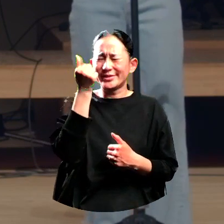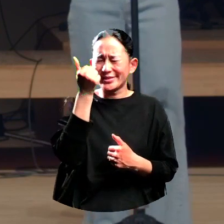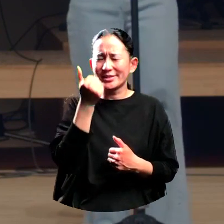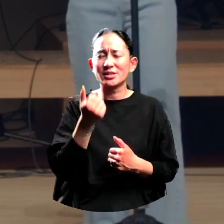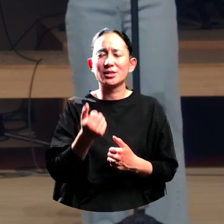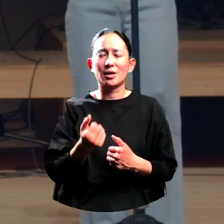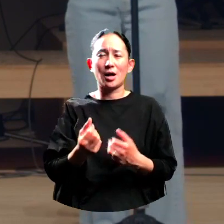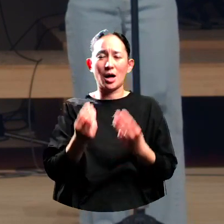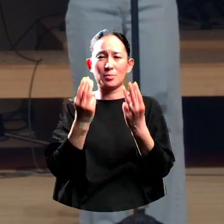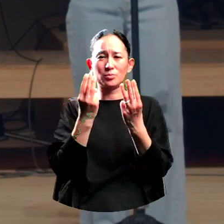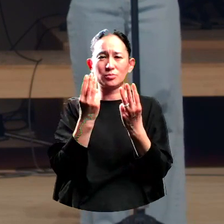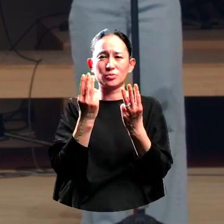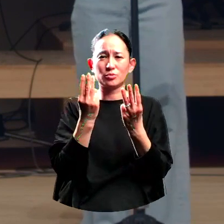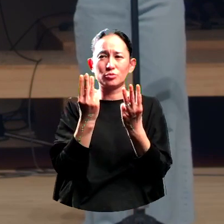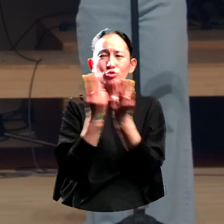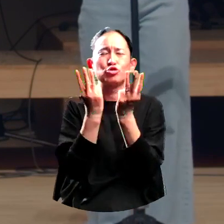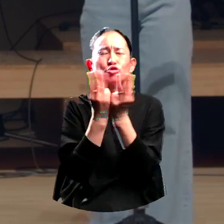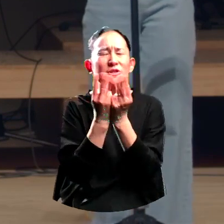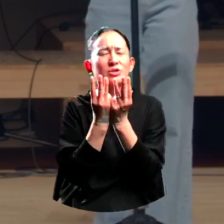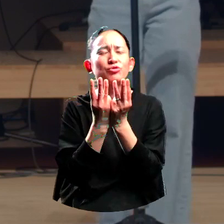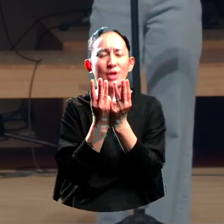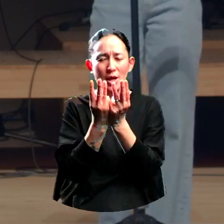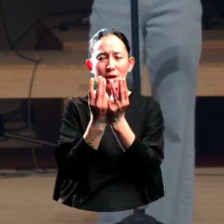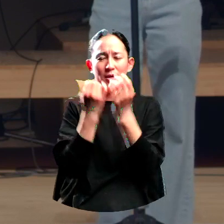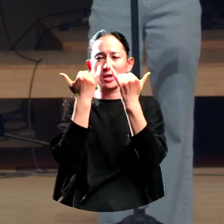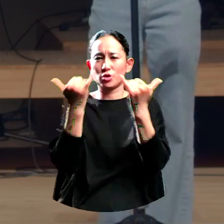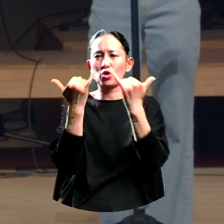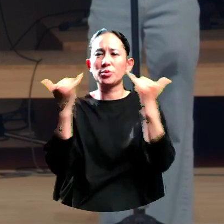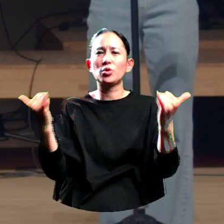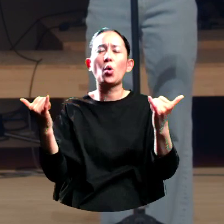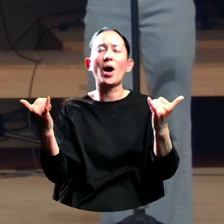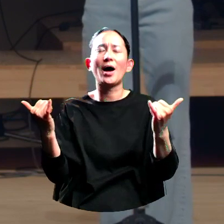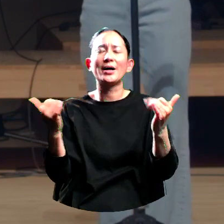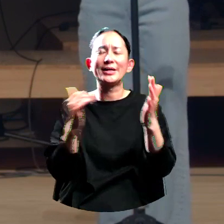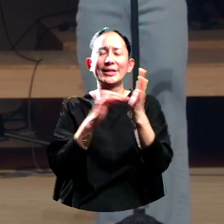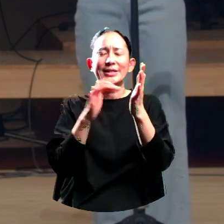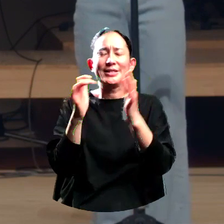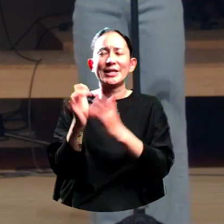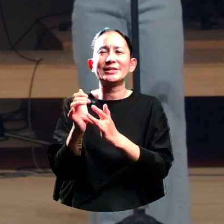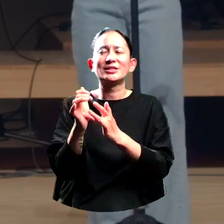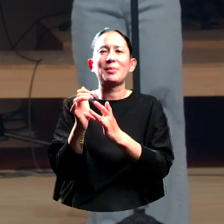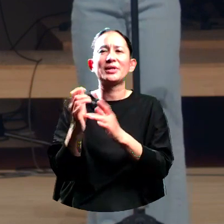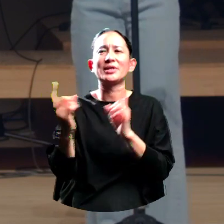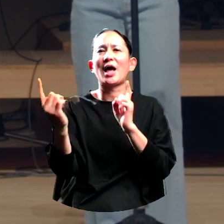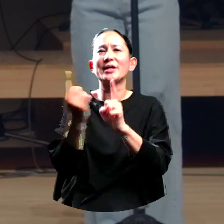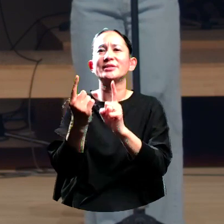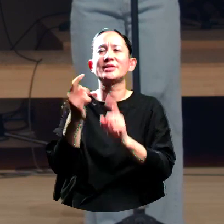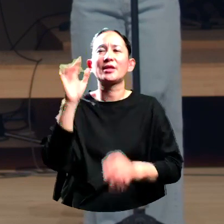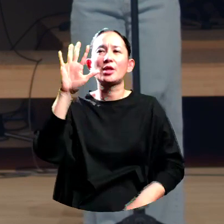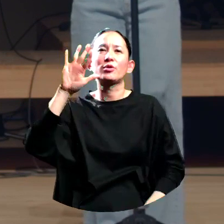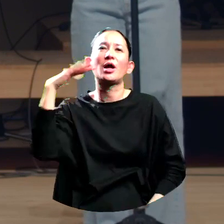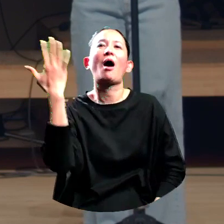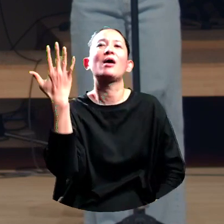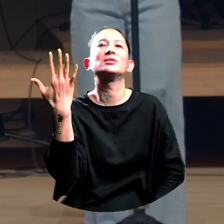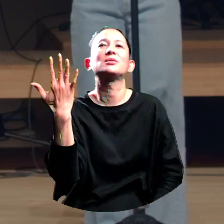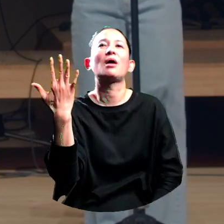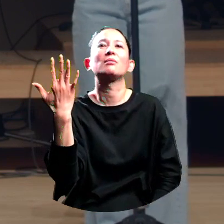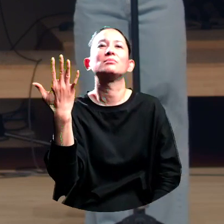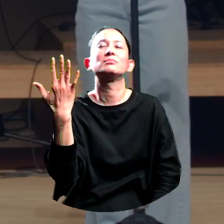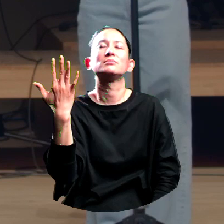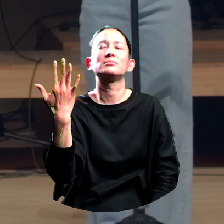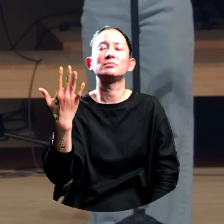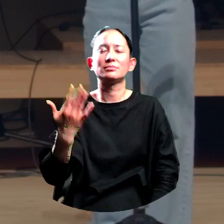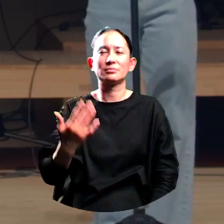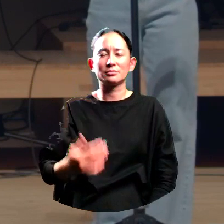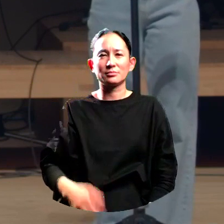につけろと叫んだ。 But after just a few days, they turned on him and shouted, Crucify him. そして十字架に貼り付けているイエス